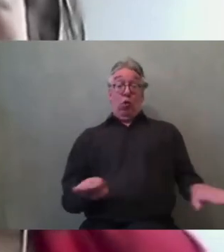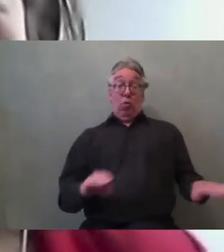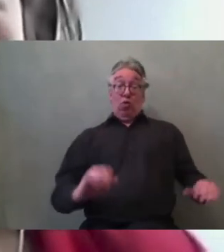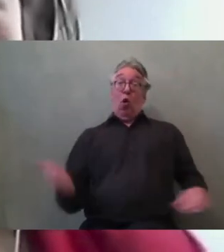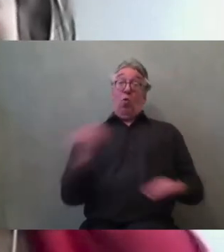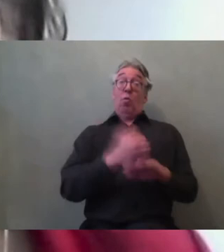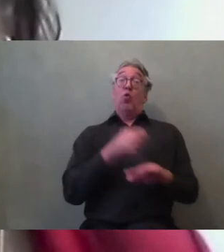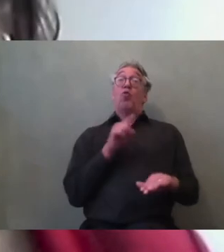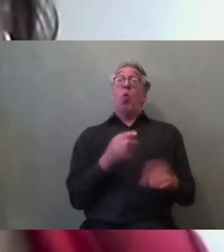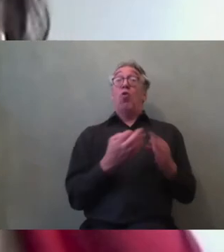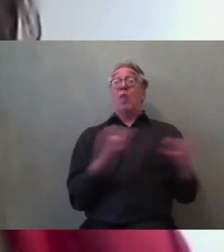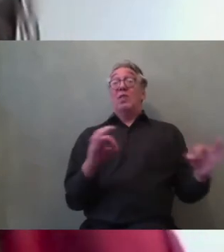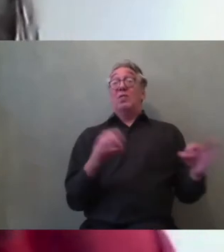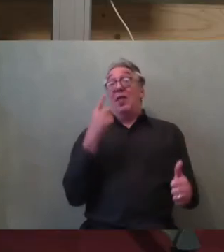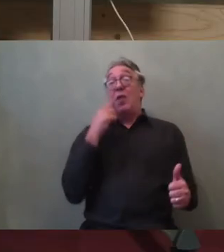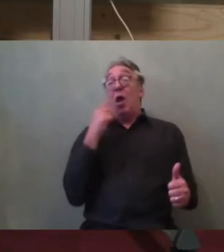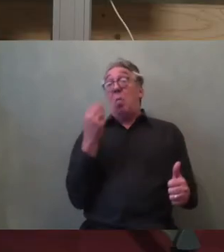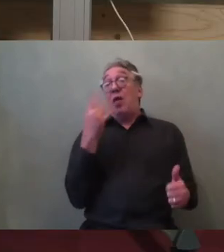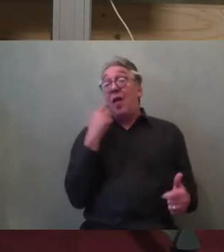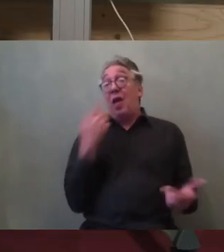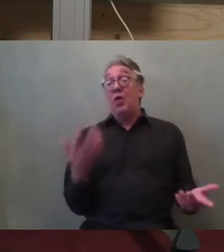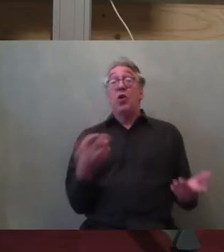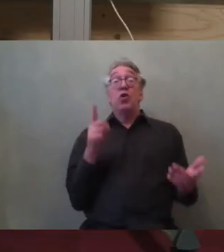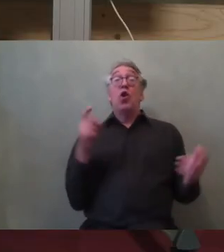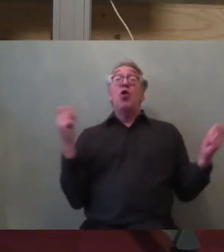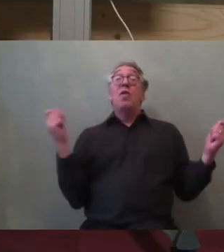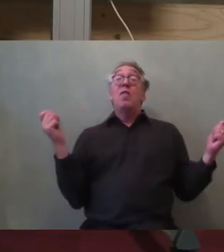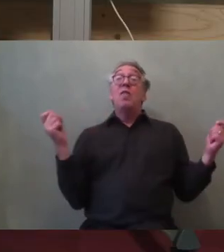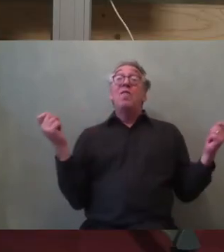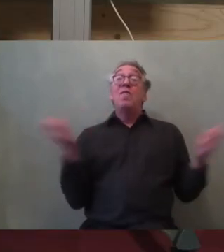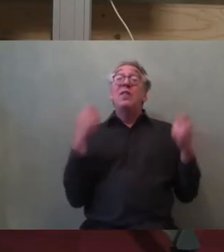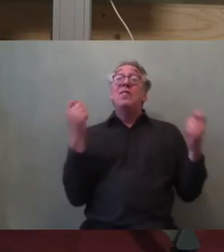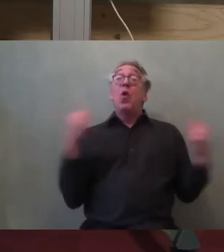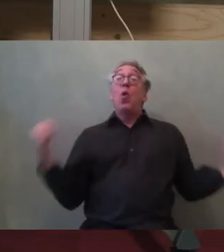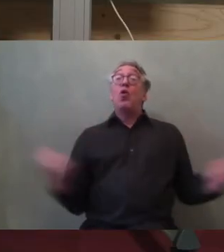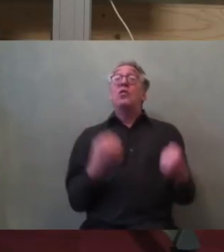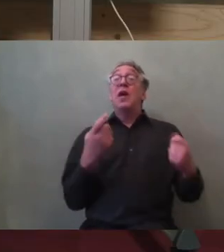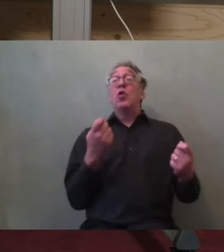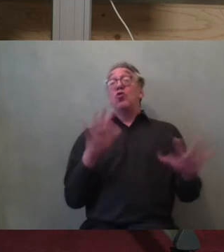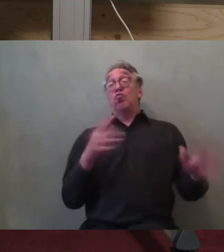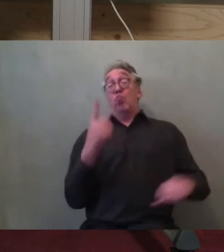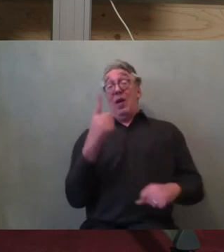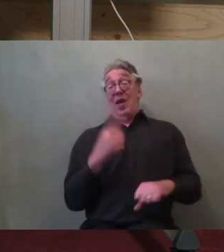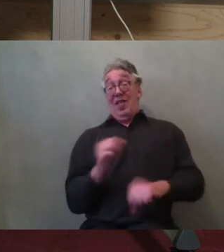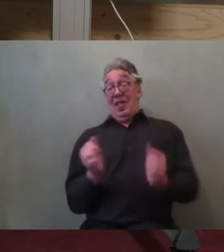enkele dagen. Een festival organiseren kost gemiddeld een jaar de tijd.